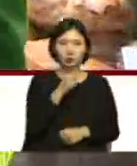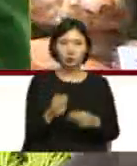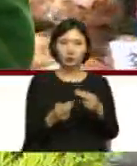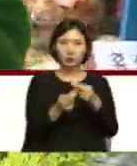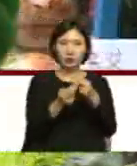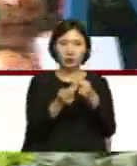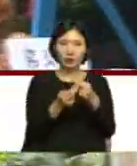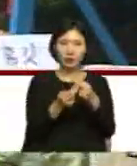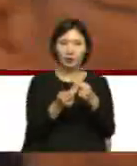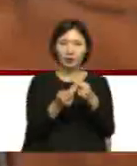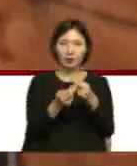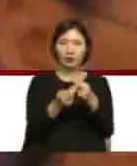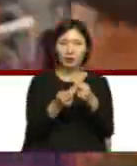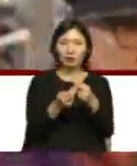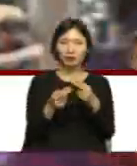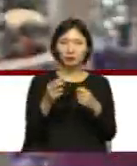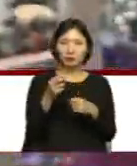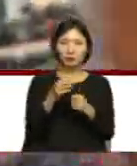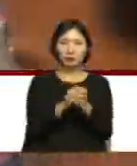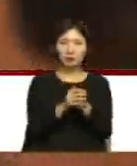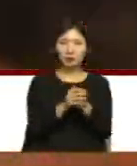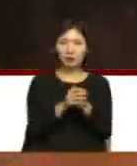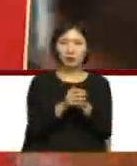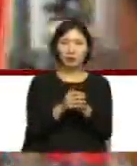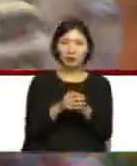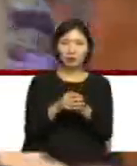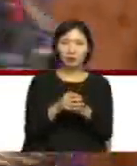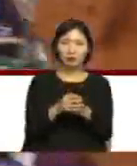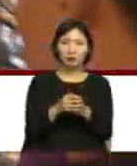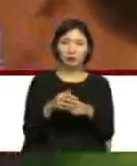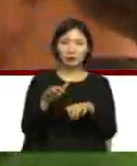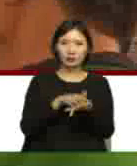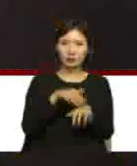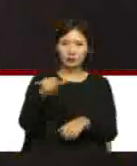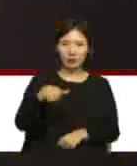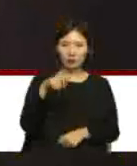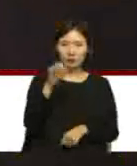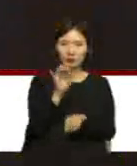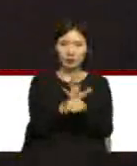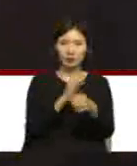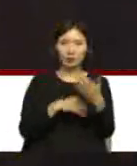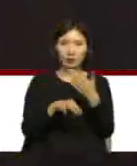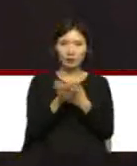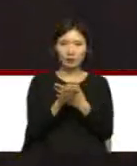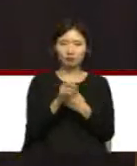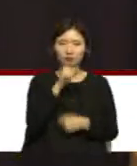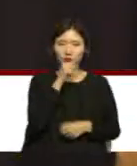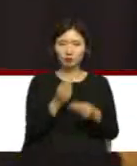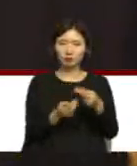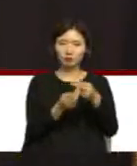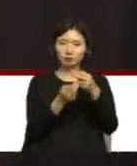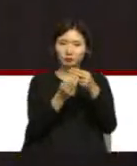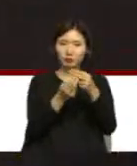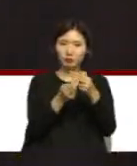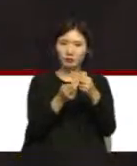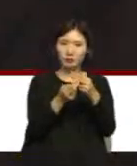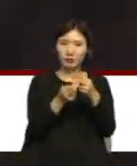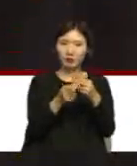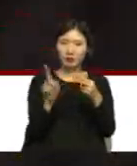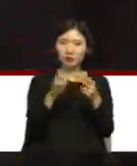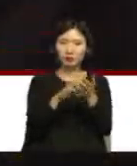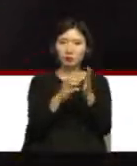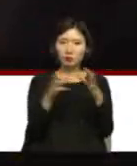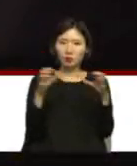끕니다. 전통시장에서 장바구니를 사용하는 주민에게 포인트를 부여하고 일정량을 모으면 시장 상인들이 준비한